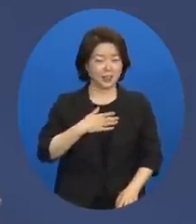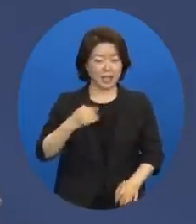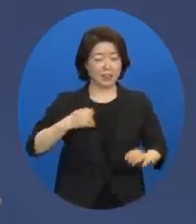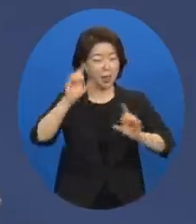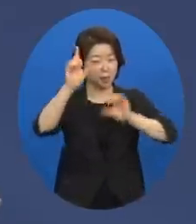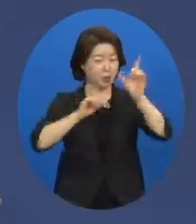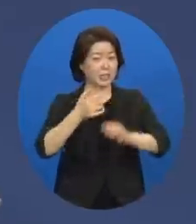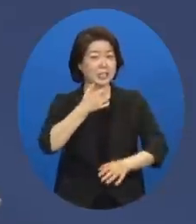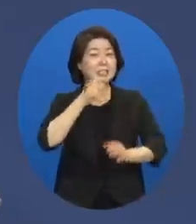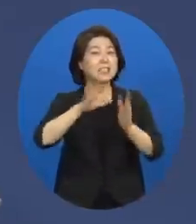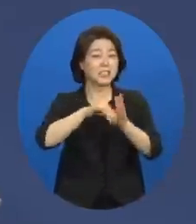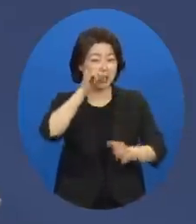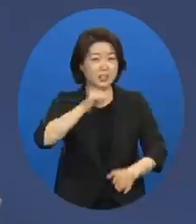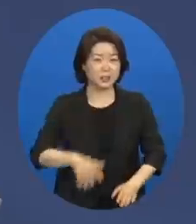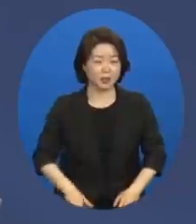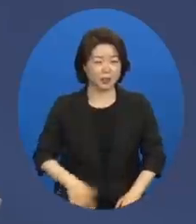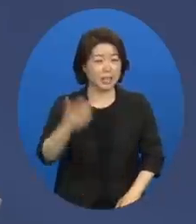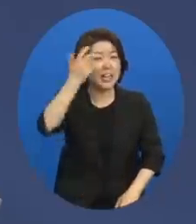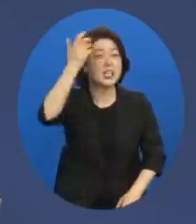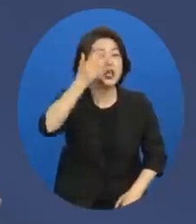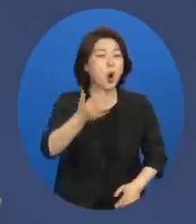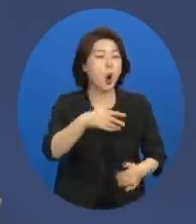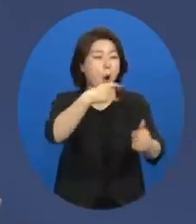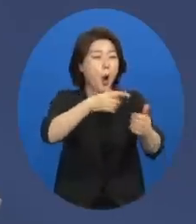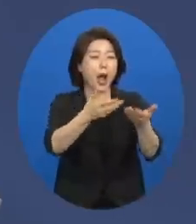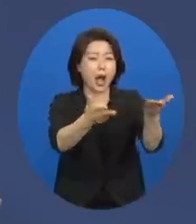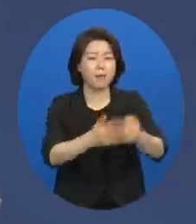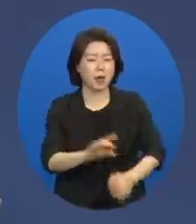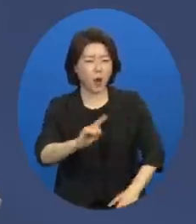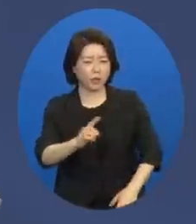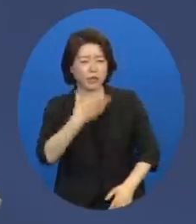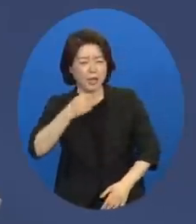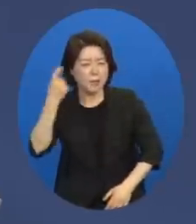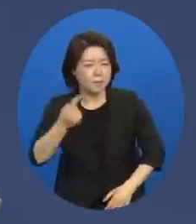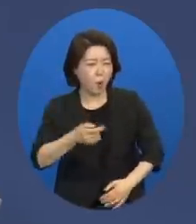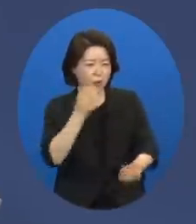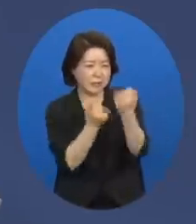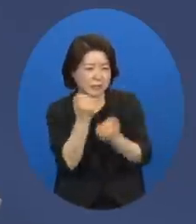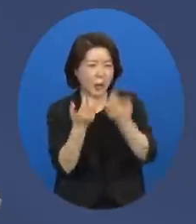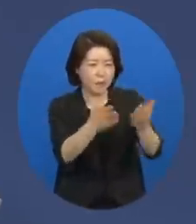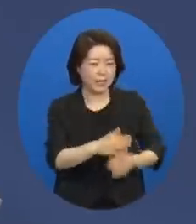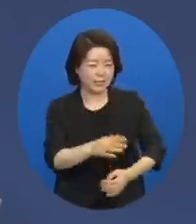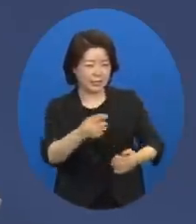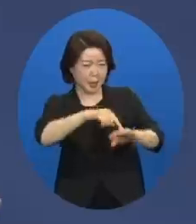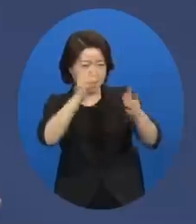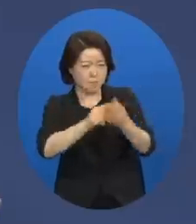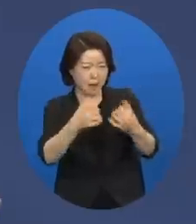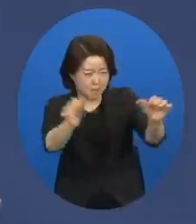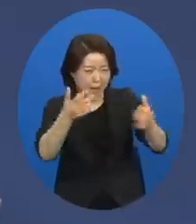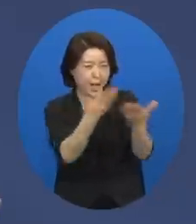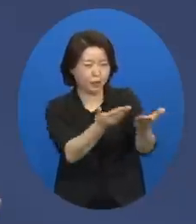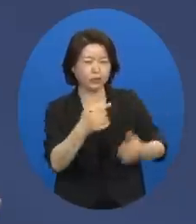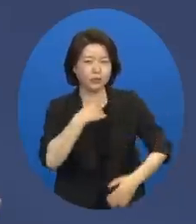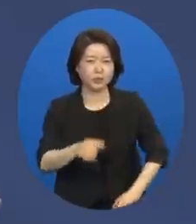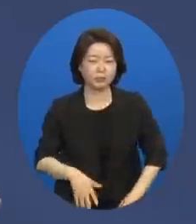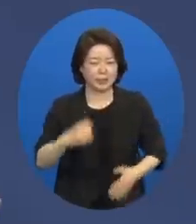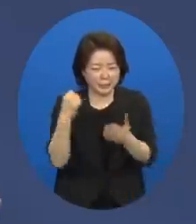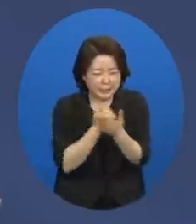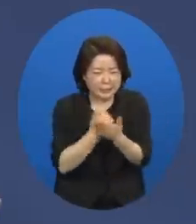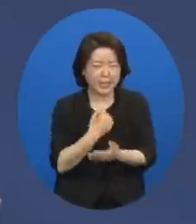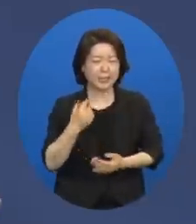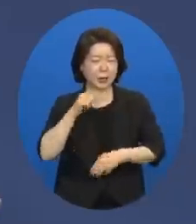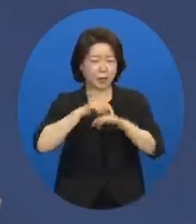뭐 영혼을 한번 상대로 어떻게 하는지 복음을 알아듣고 좀 이게 심령이 깨져가지고 예수 믿어야 된다는 이런 안타까움